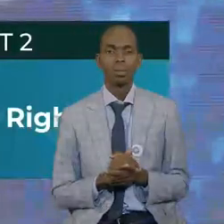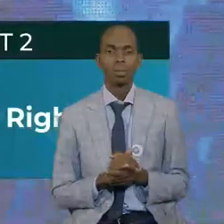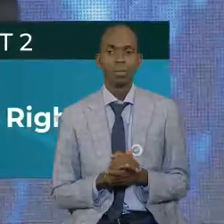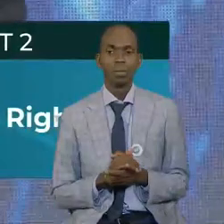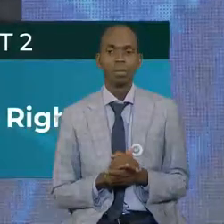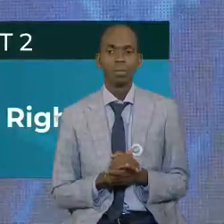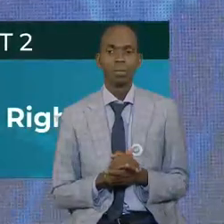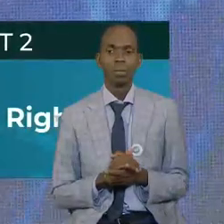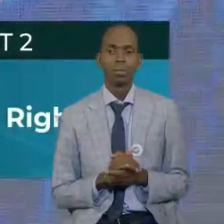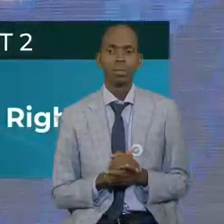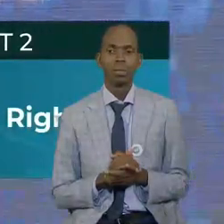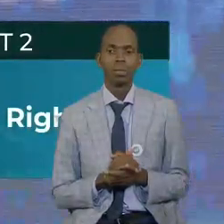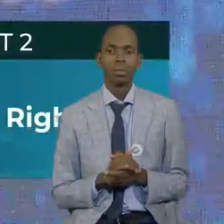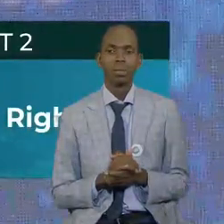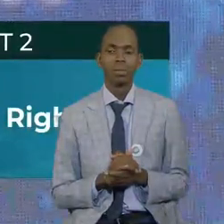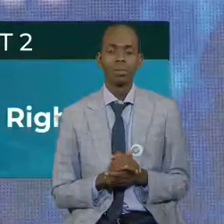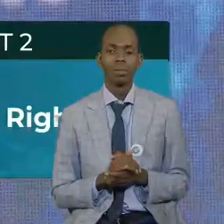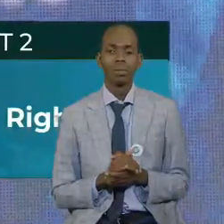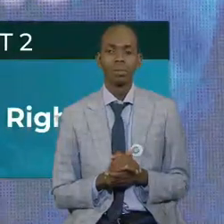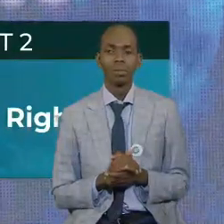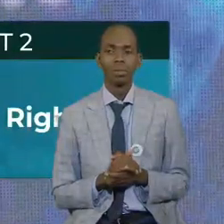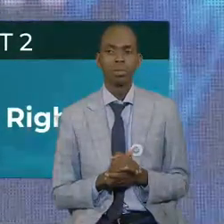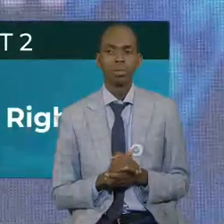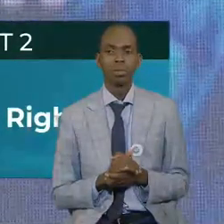ouverts, reconnus.